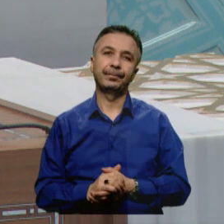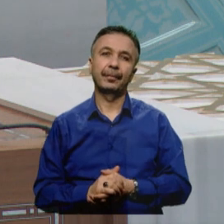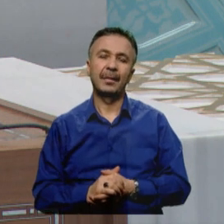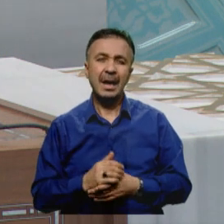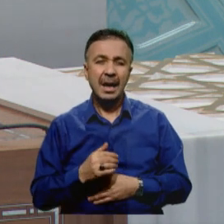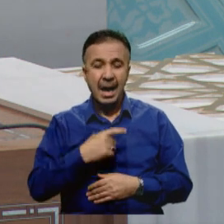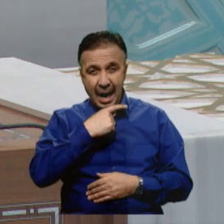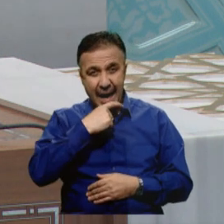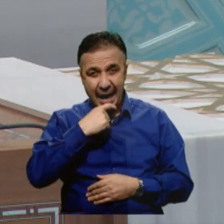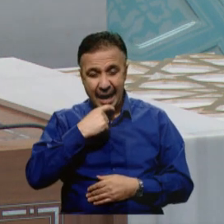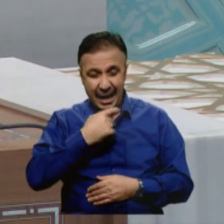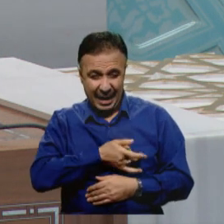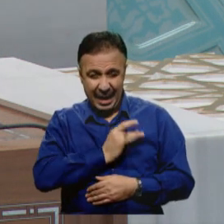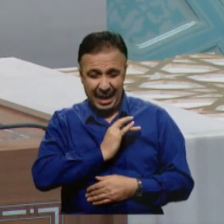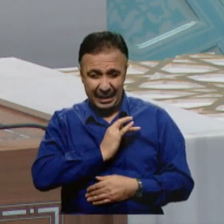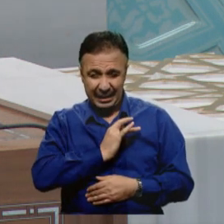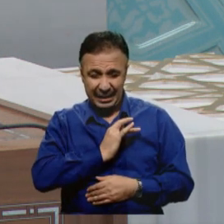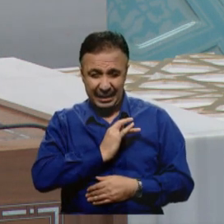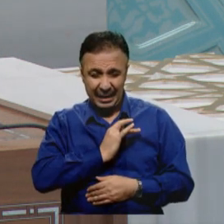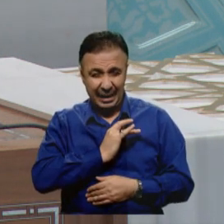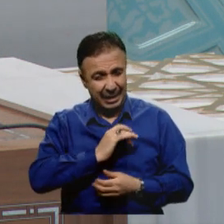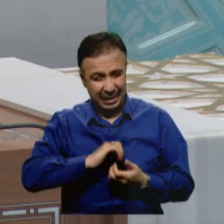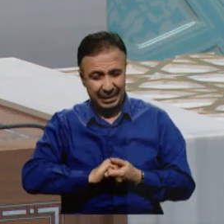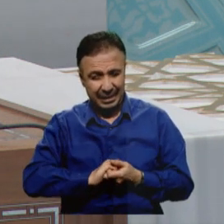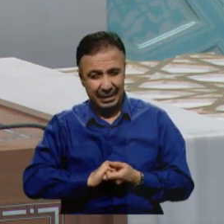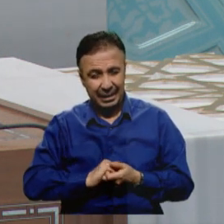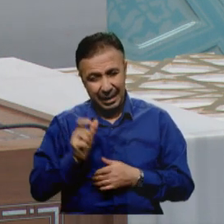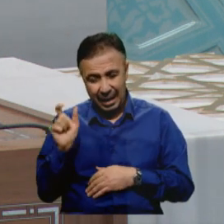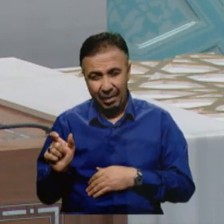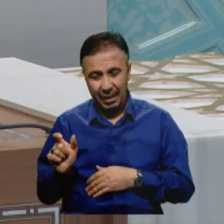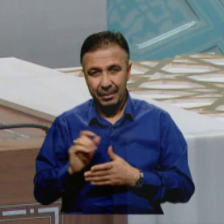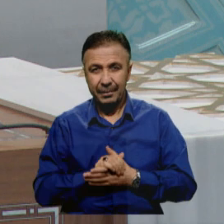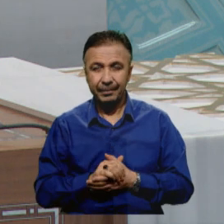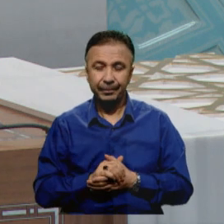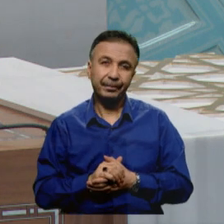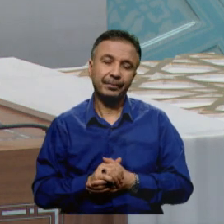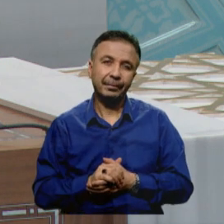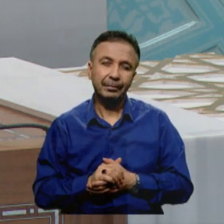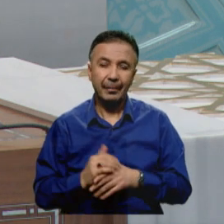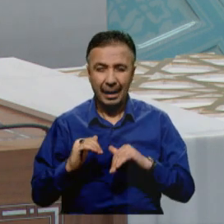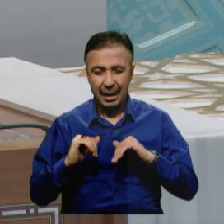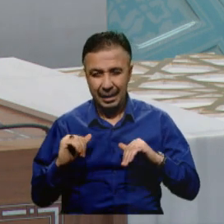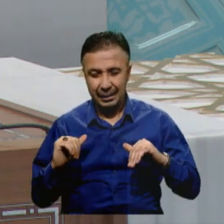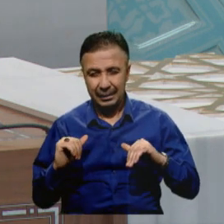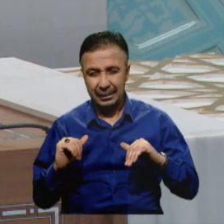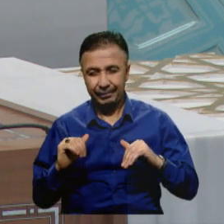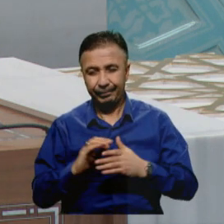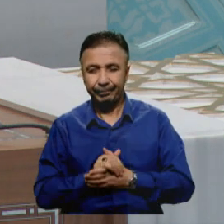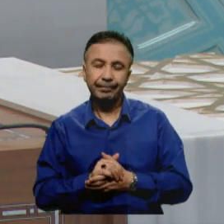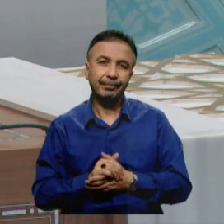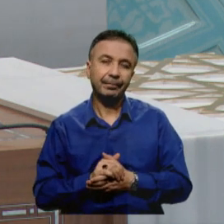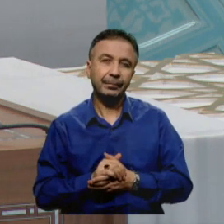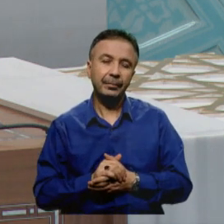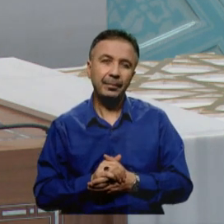İhlas kavramı, samimiyet kavramı istilahi olarak ayrı anlama gelir ama sözlük anlamıyla istilahi